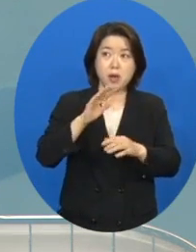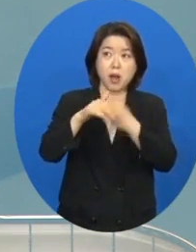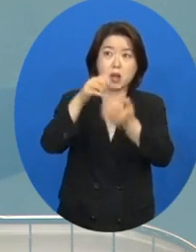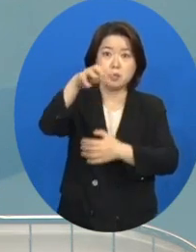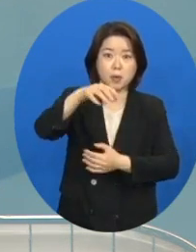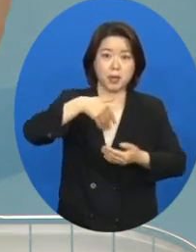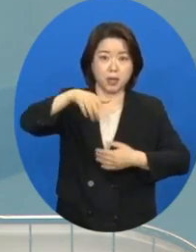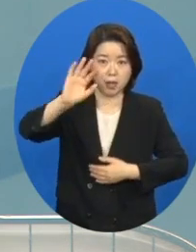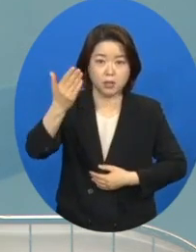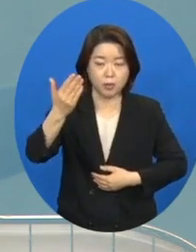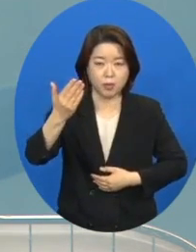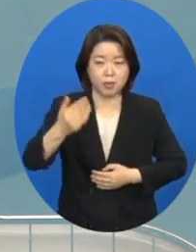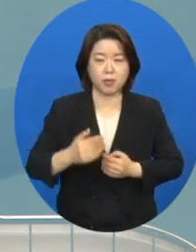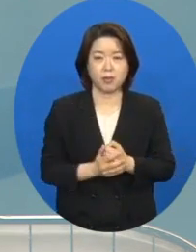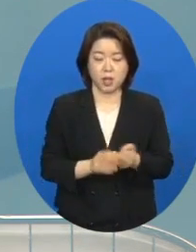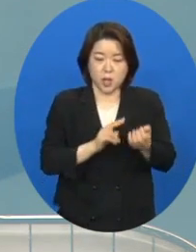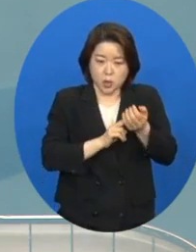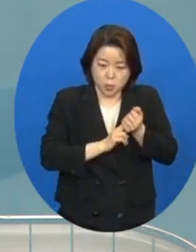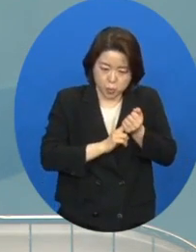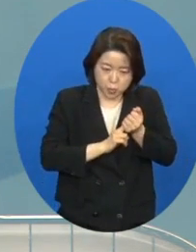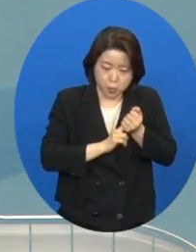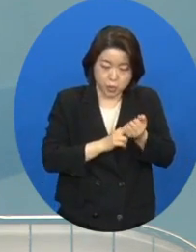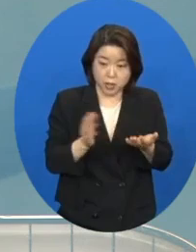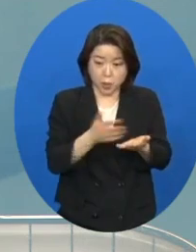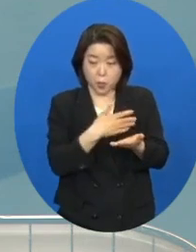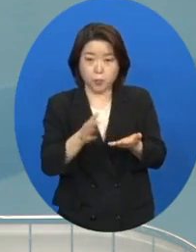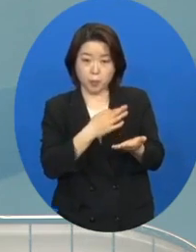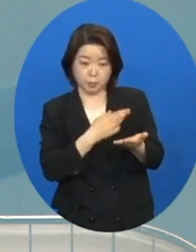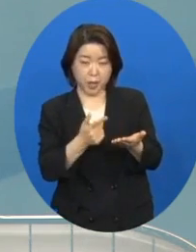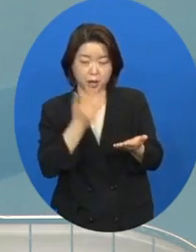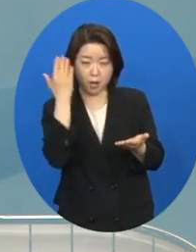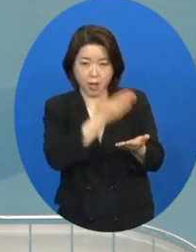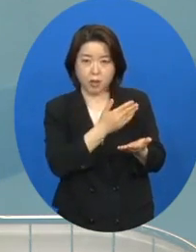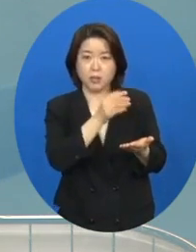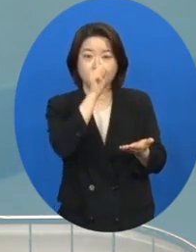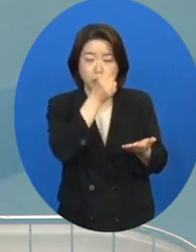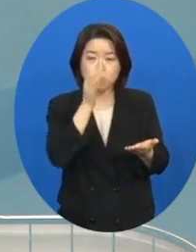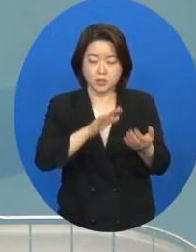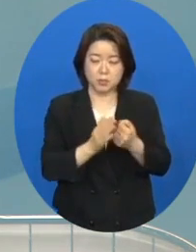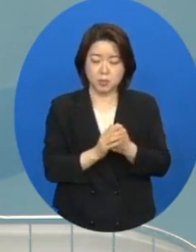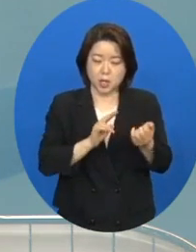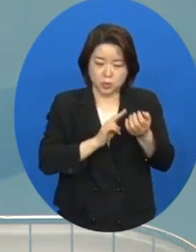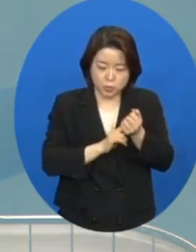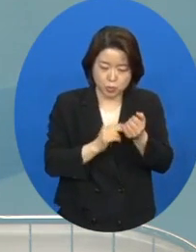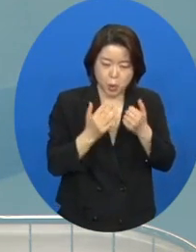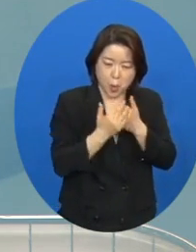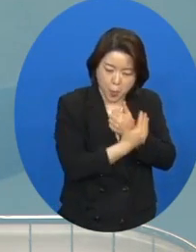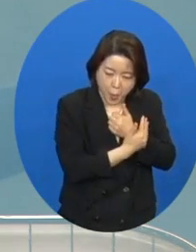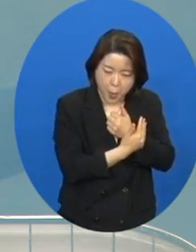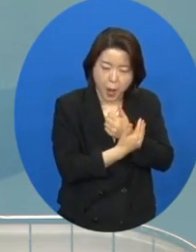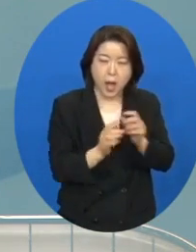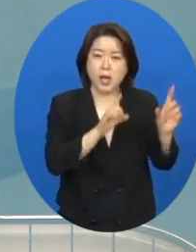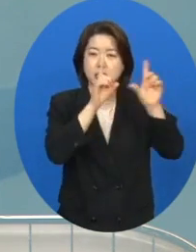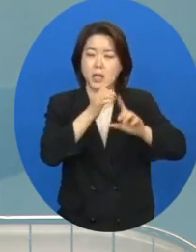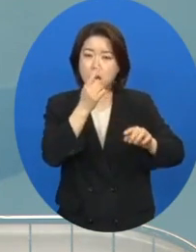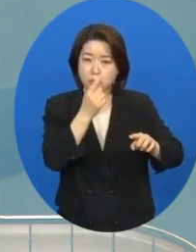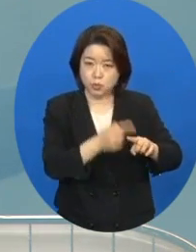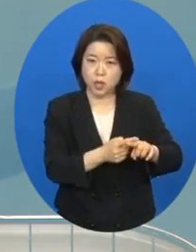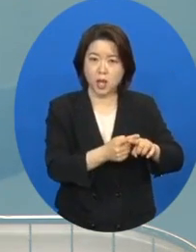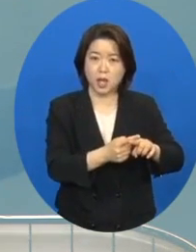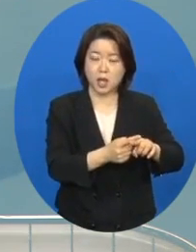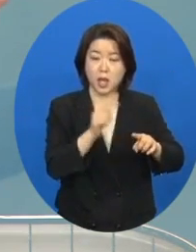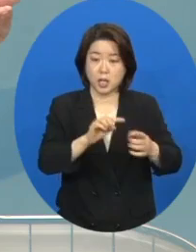때문에. 그러니까 숨기고 감춘 게 없으면 좋지만 숨기고 감추고 살았다가